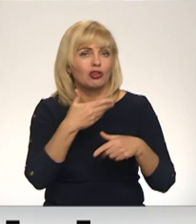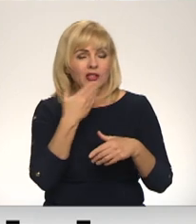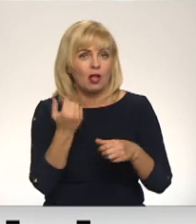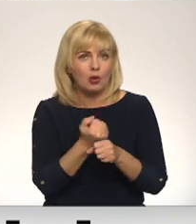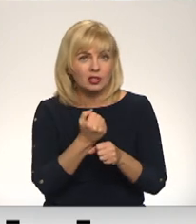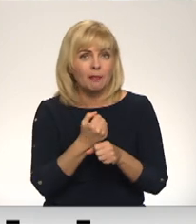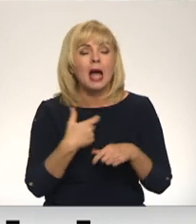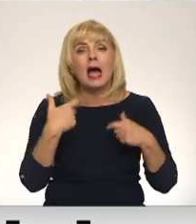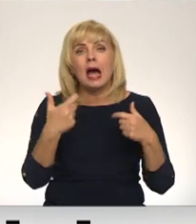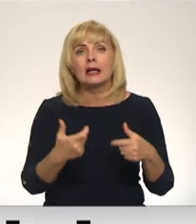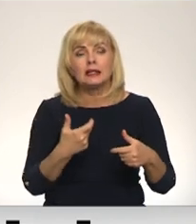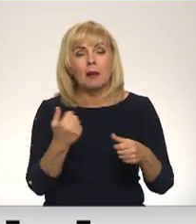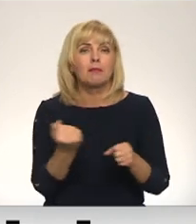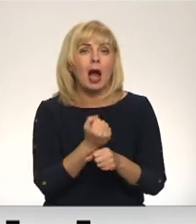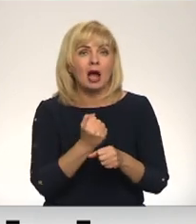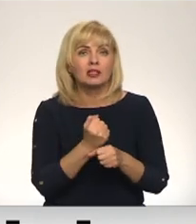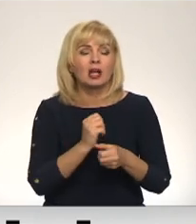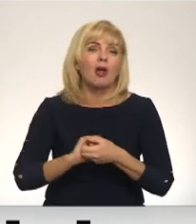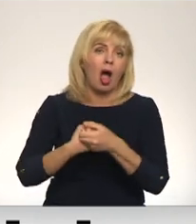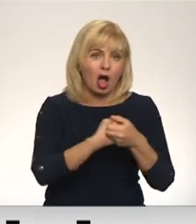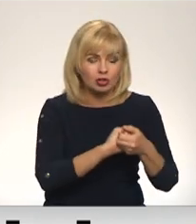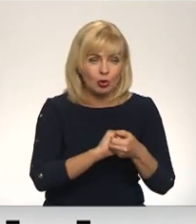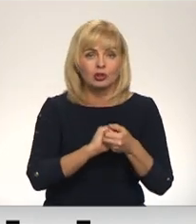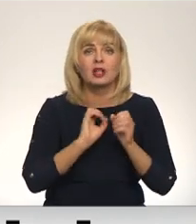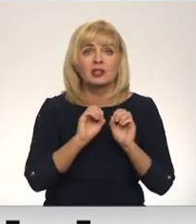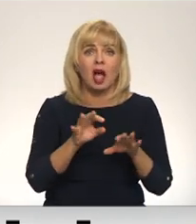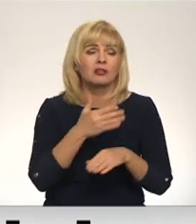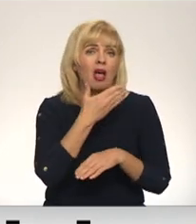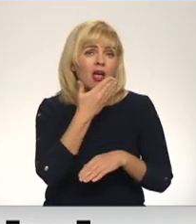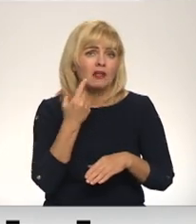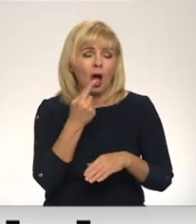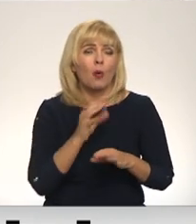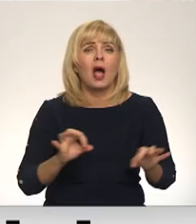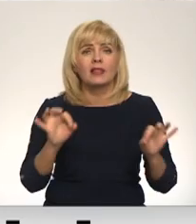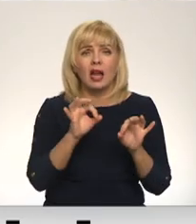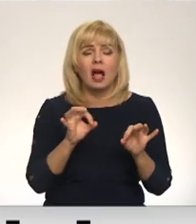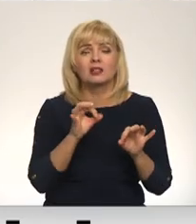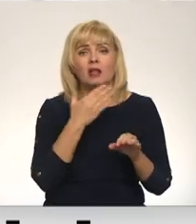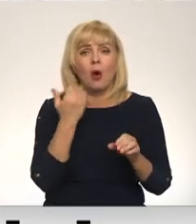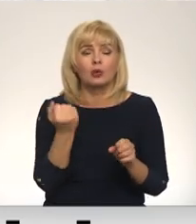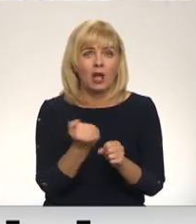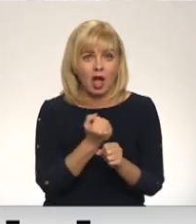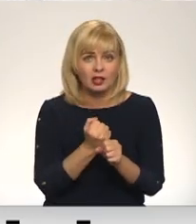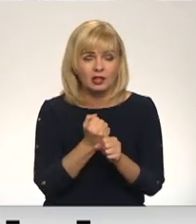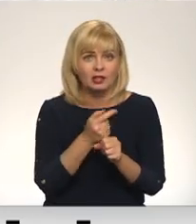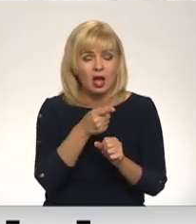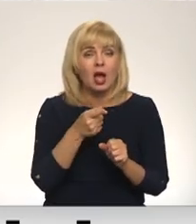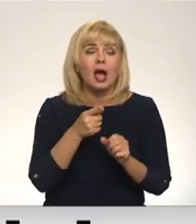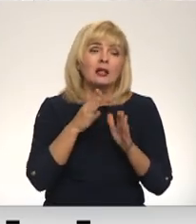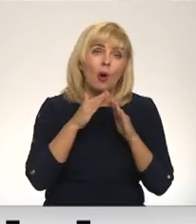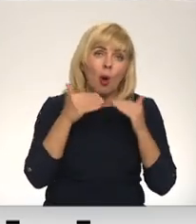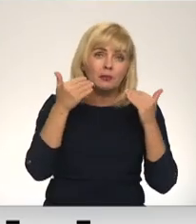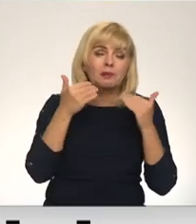riepu apsaimniekošanas asociācija RTV stāst, ka neesot jau gluži tā, ka nekas netieko darīts. Tomēr optimismam